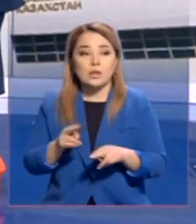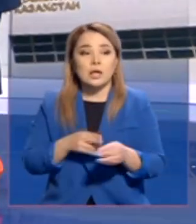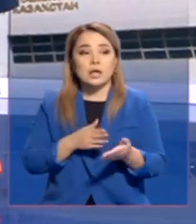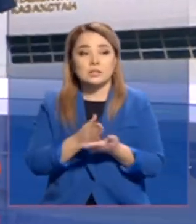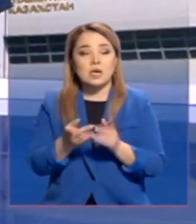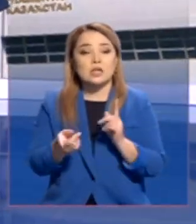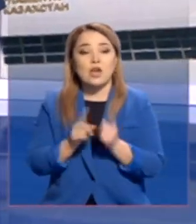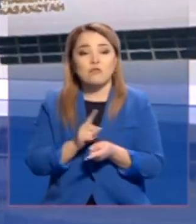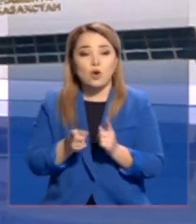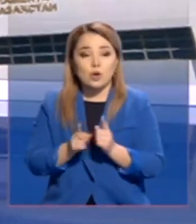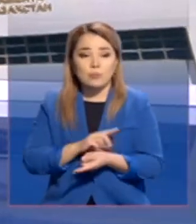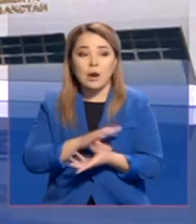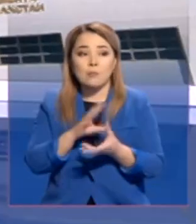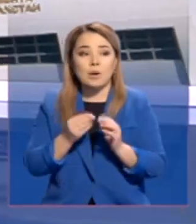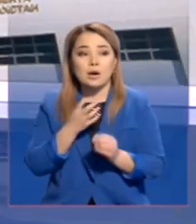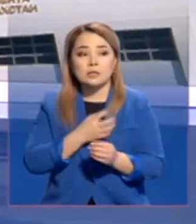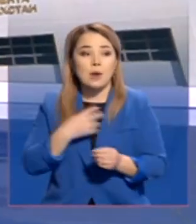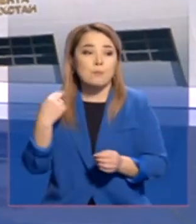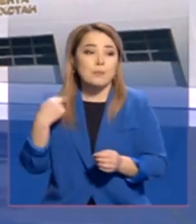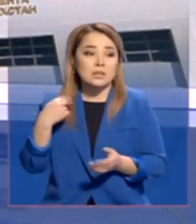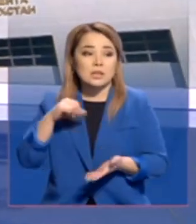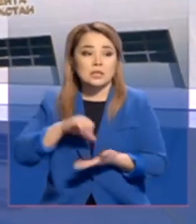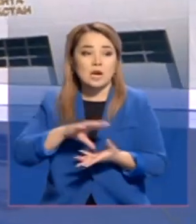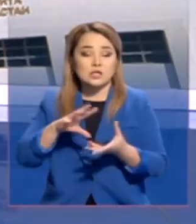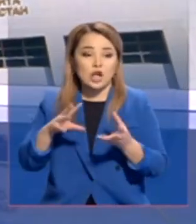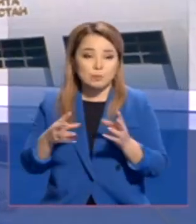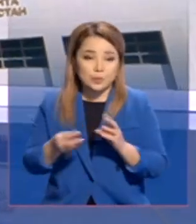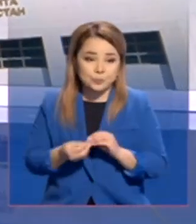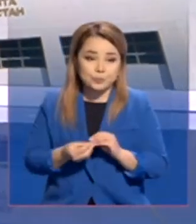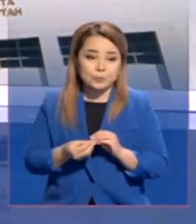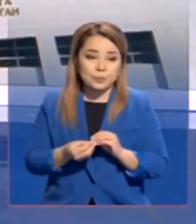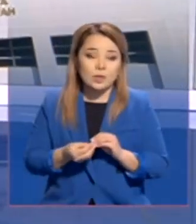саяси реформалардың негізінде жалпы президент